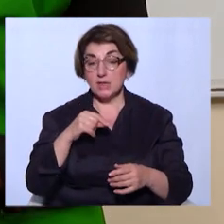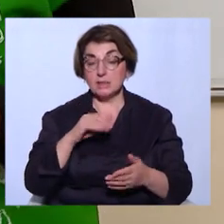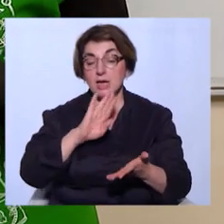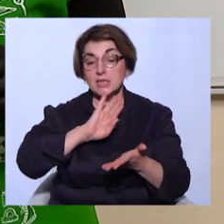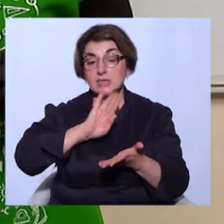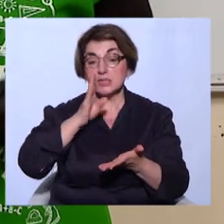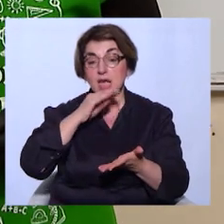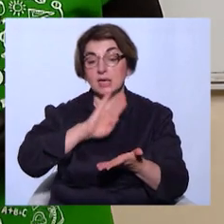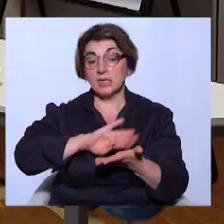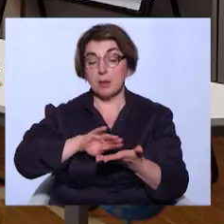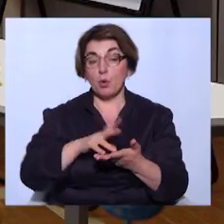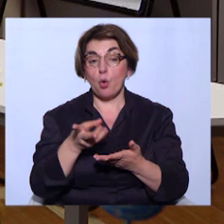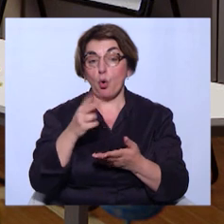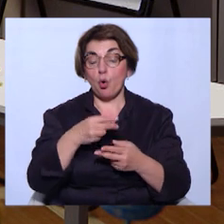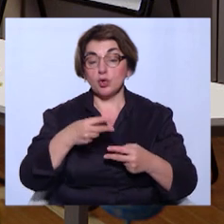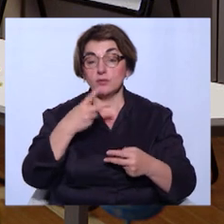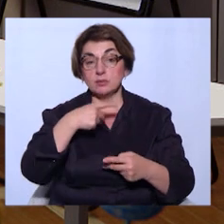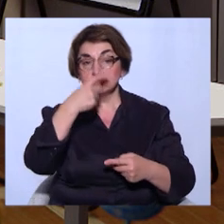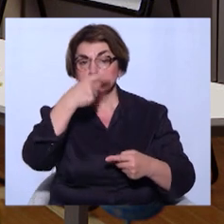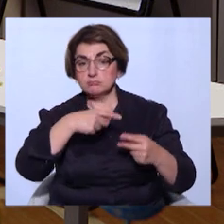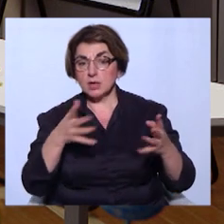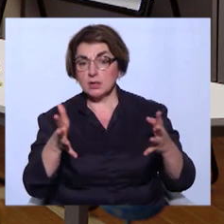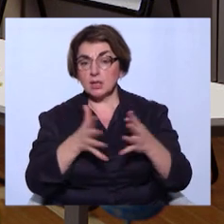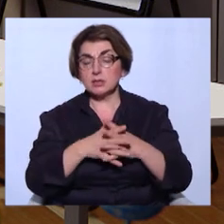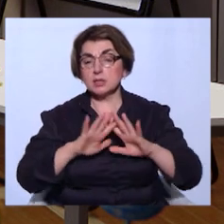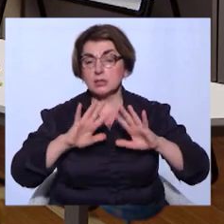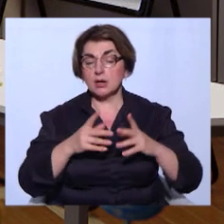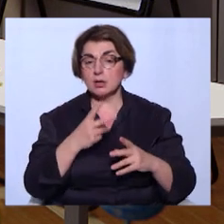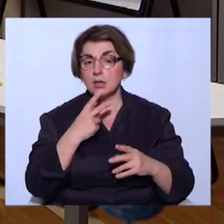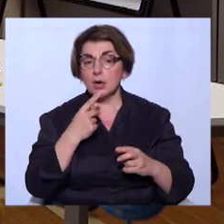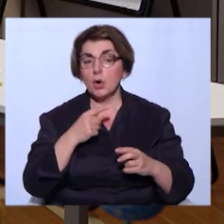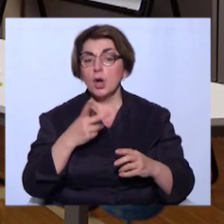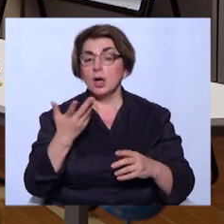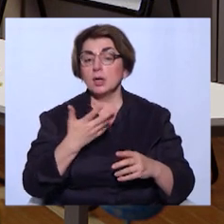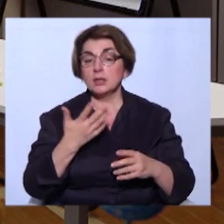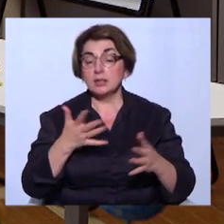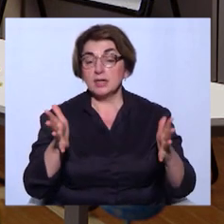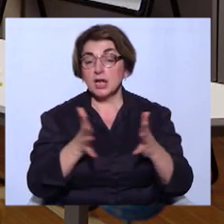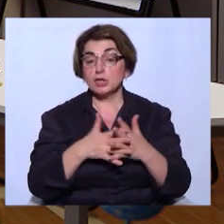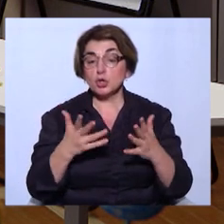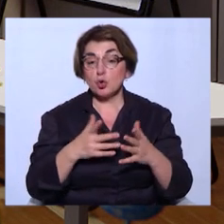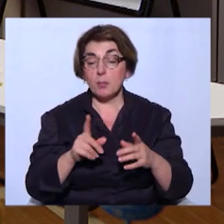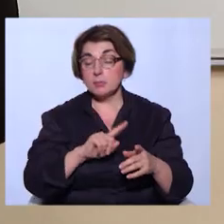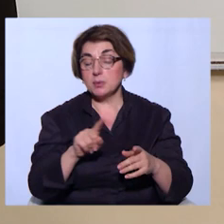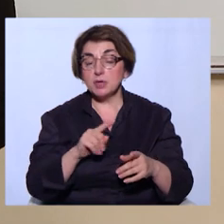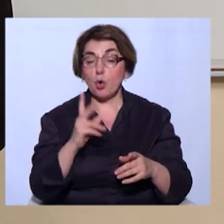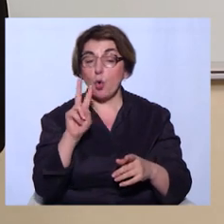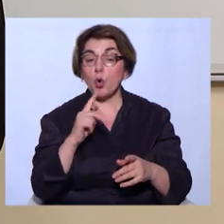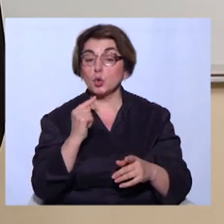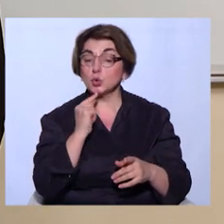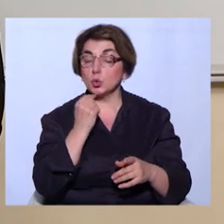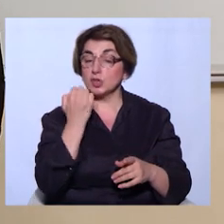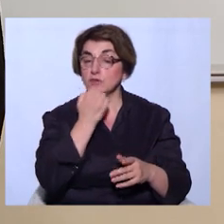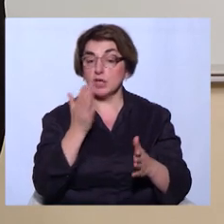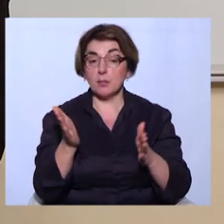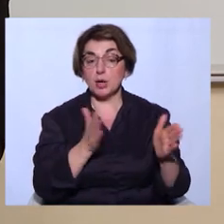მე მინდა ორივე რეაქციას დააკვირდე. ესე იგი, რა მოხდა? რეაქციას, რომელიც მიმდინარეობს ორ რთულ ნივთიერებას შორის და